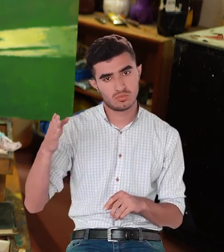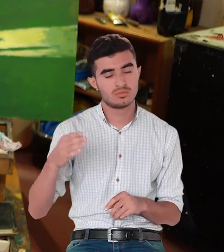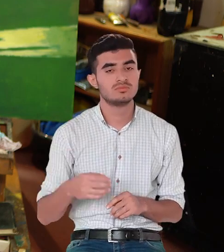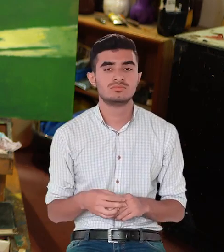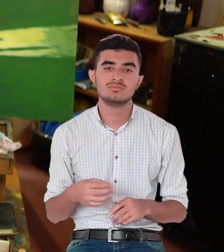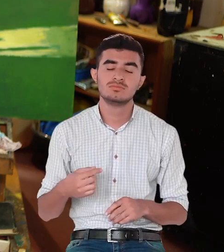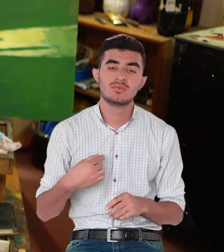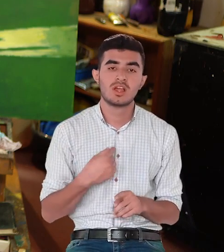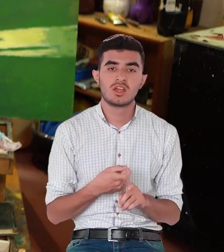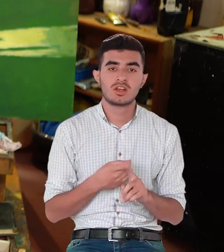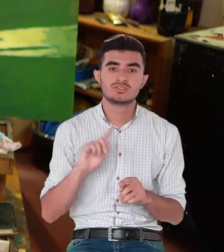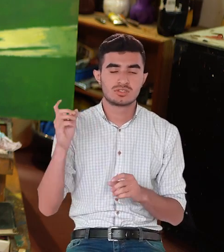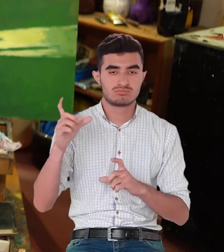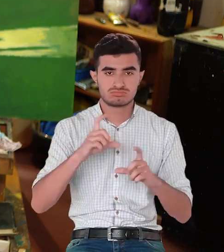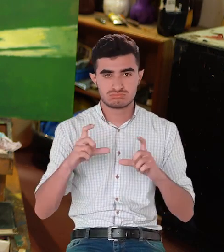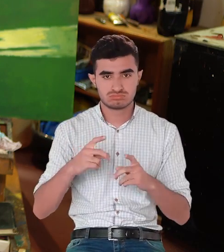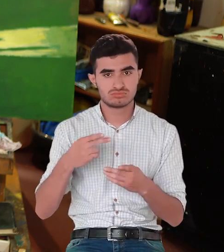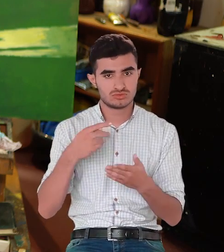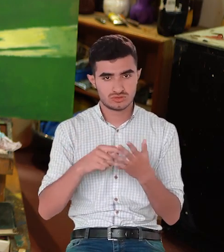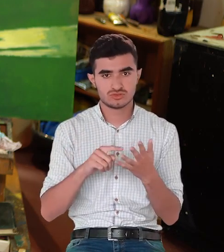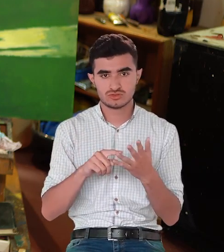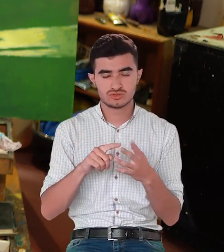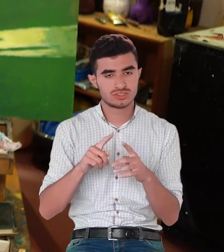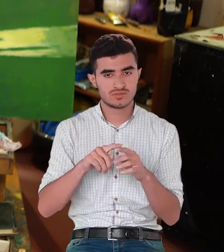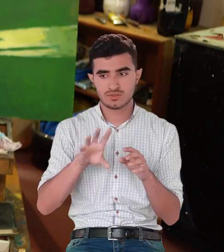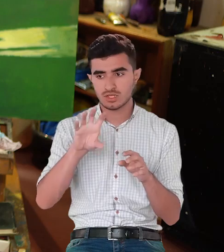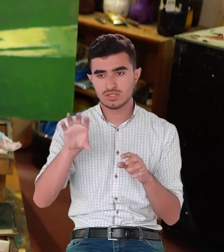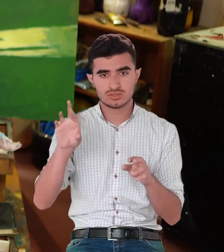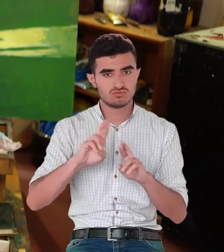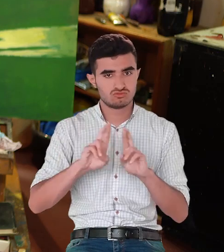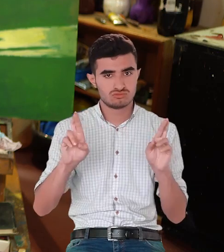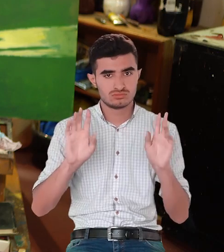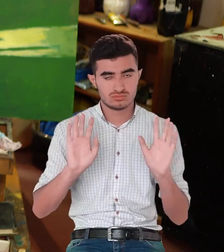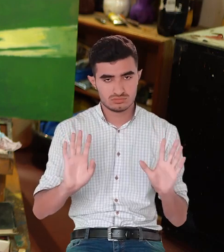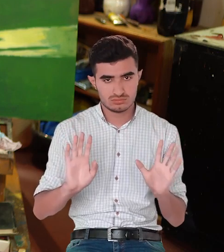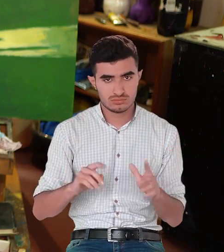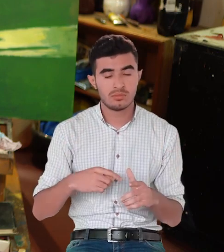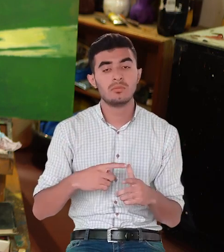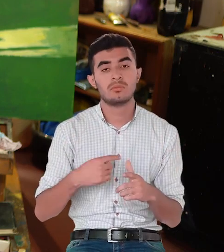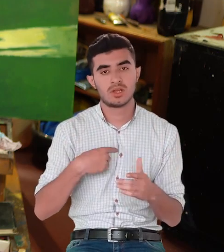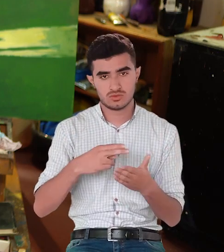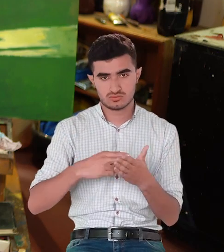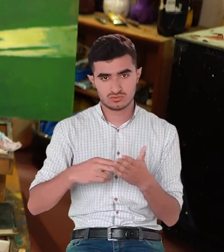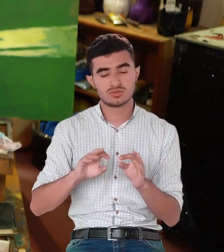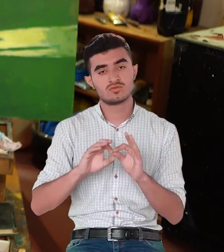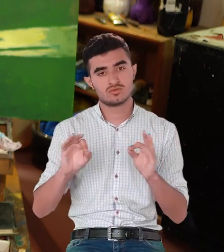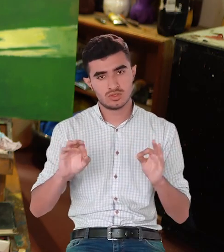وہ لا کے رکھتے کہ یہ ہیں. وہ بناتا رہا. جب میں بنایا تو وہ